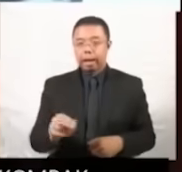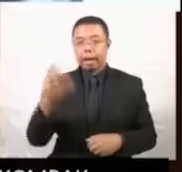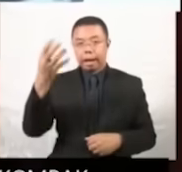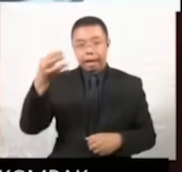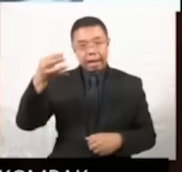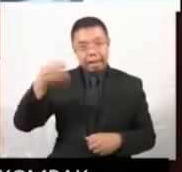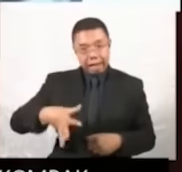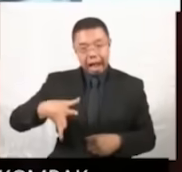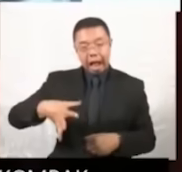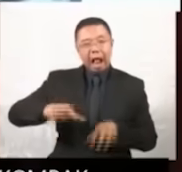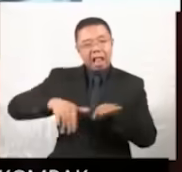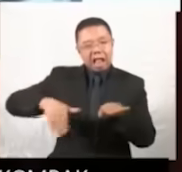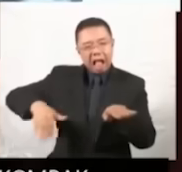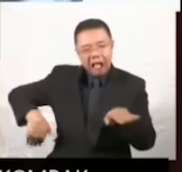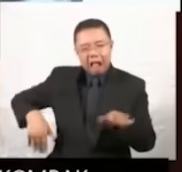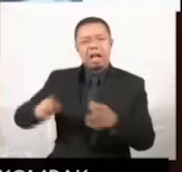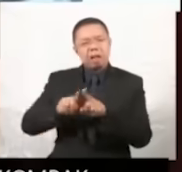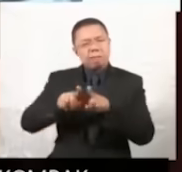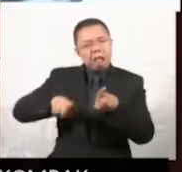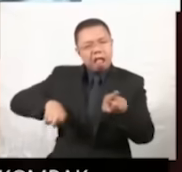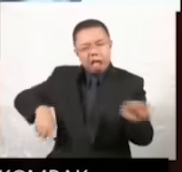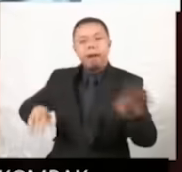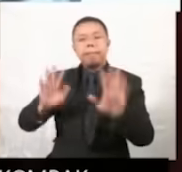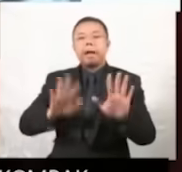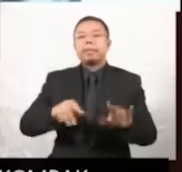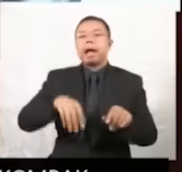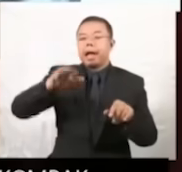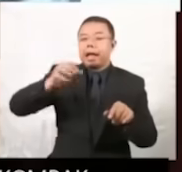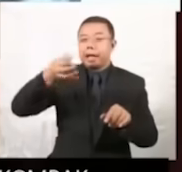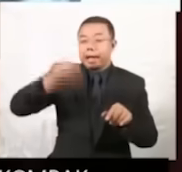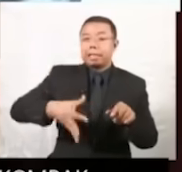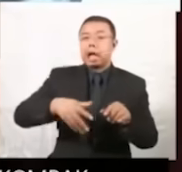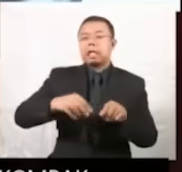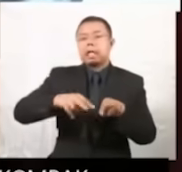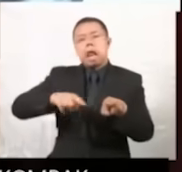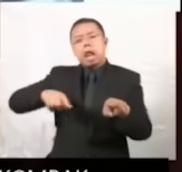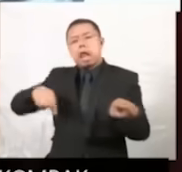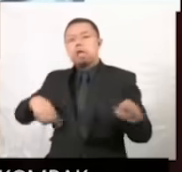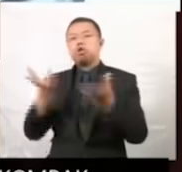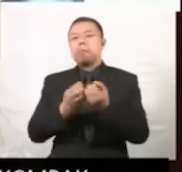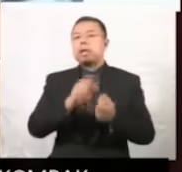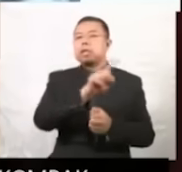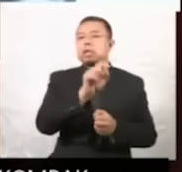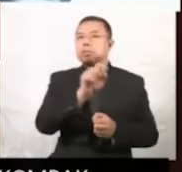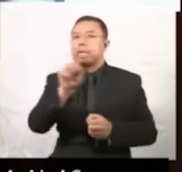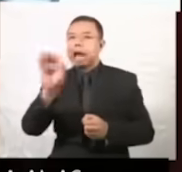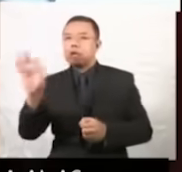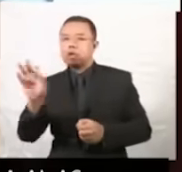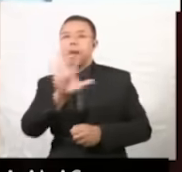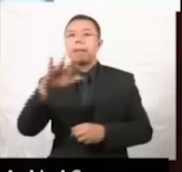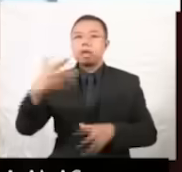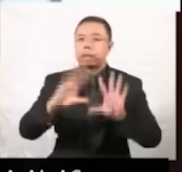desa tertinggal dan desa sangat Tertinggal itu ada 100 5 tahun kami